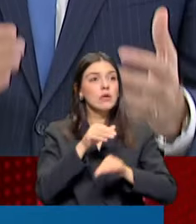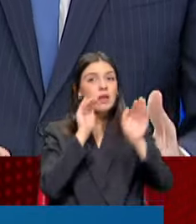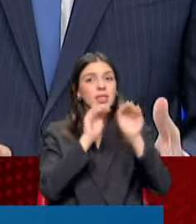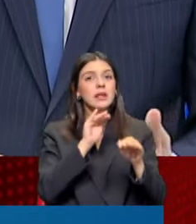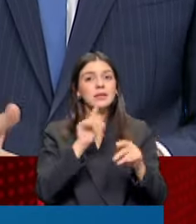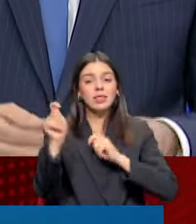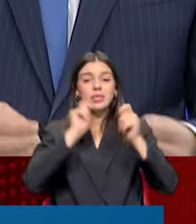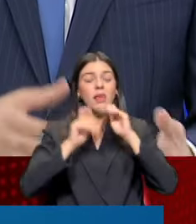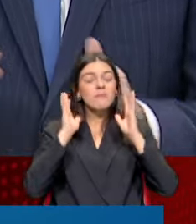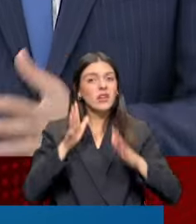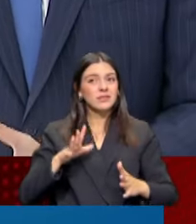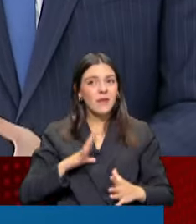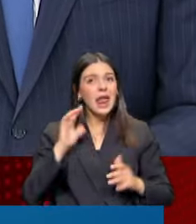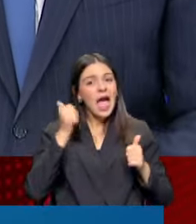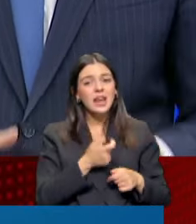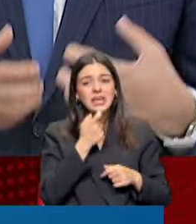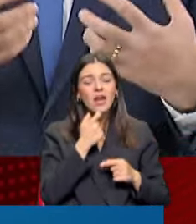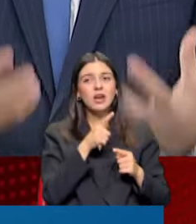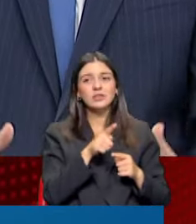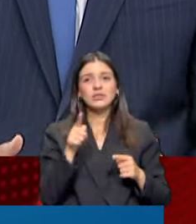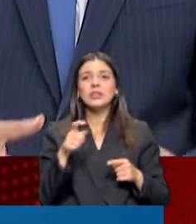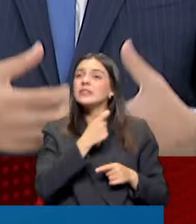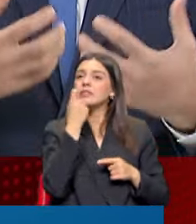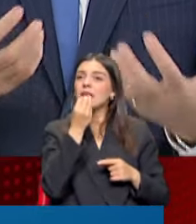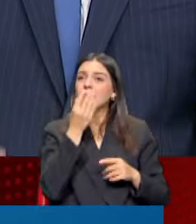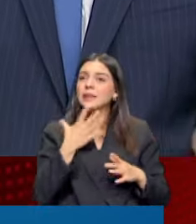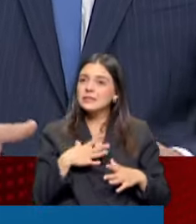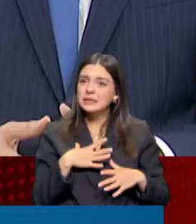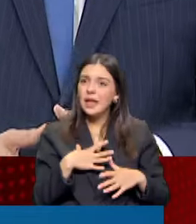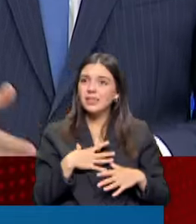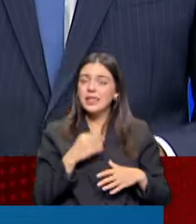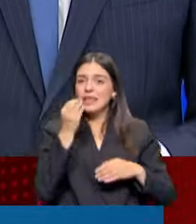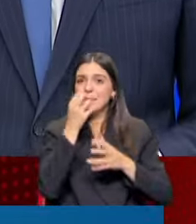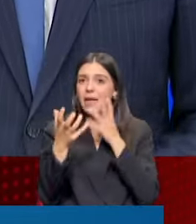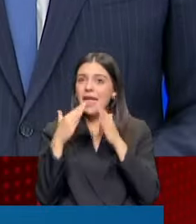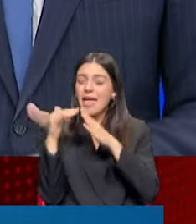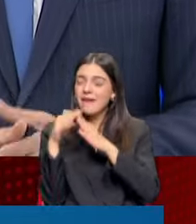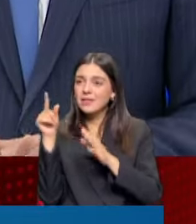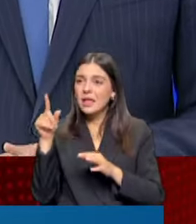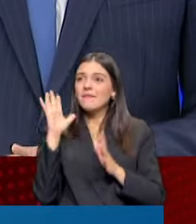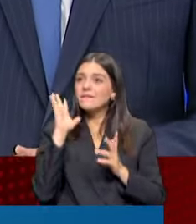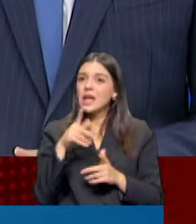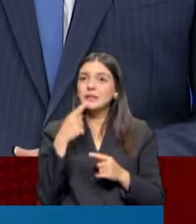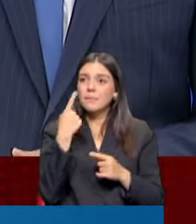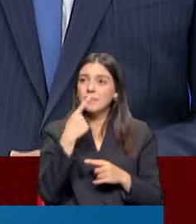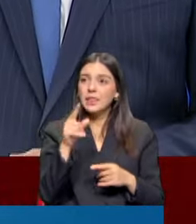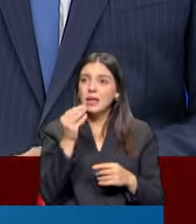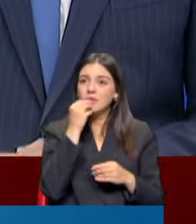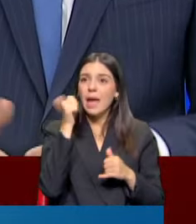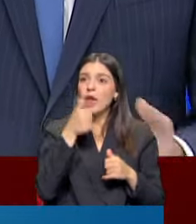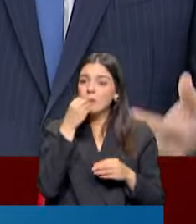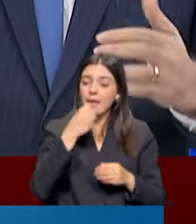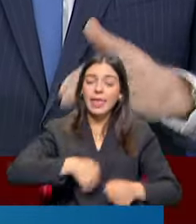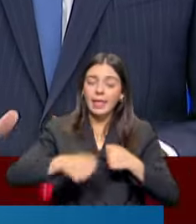çok arttı. Her yaştan sıcak yemek isteyen aşevimizden binlerce öğün yemek çıkarıyoruz biz her